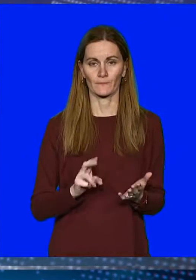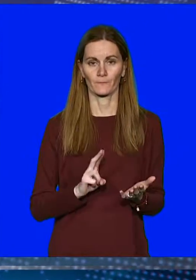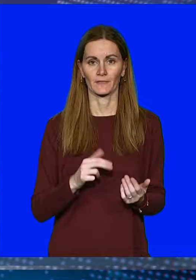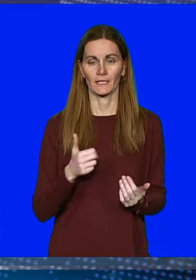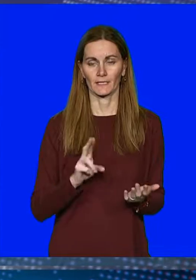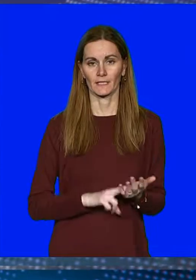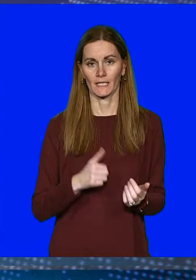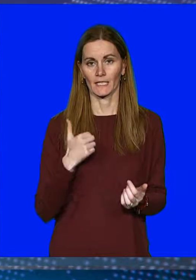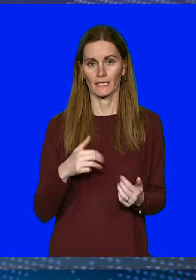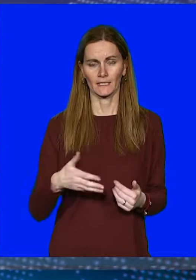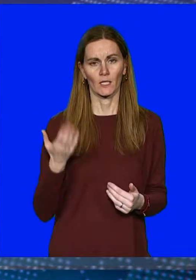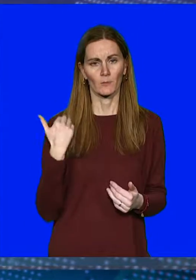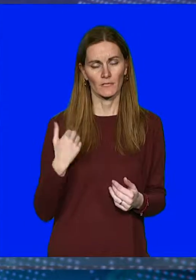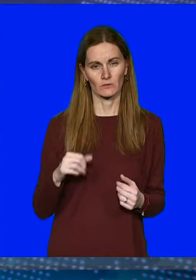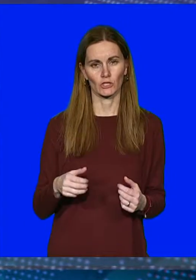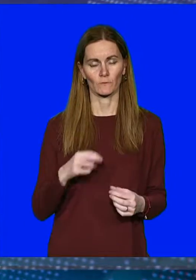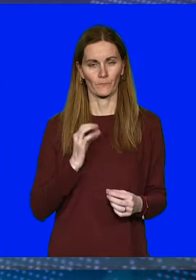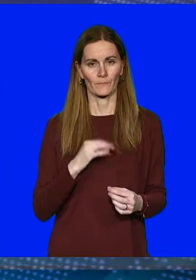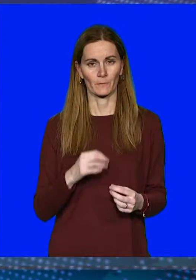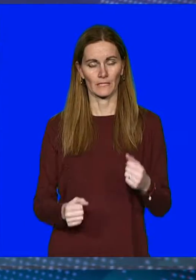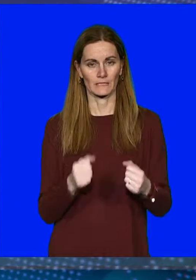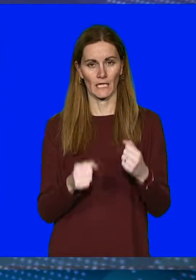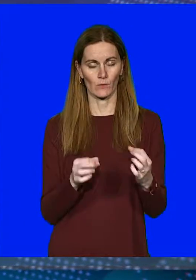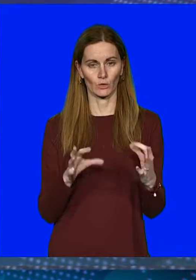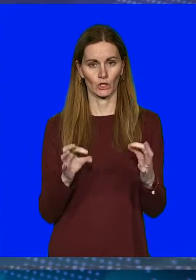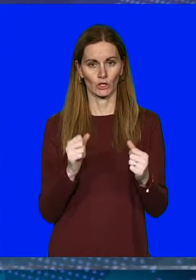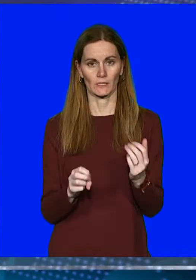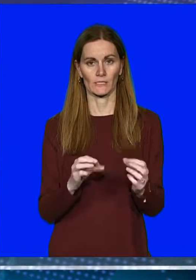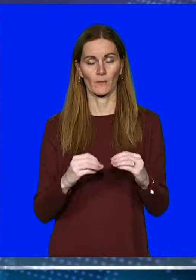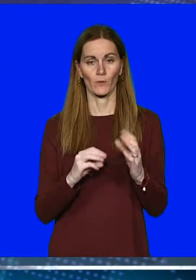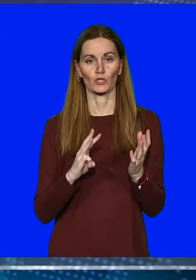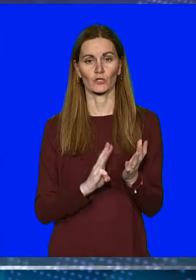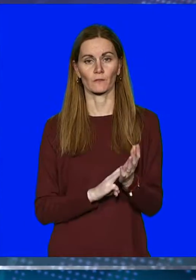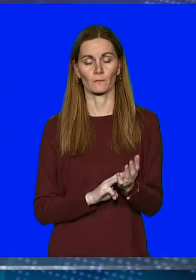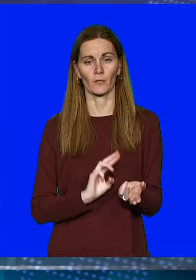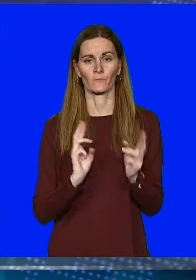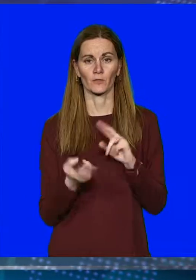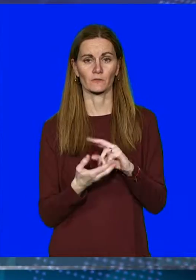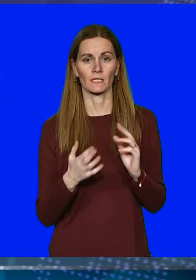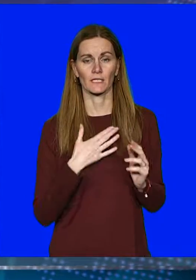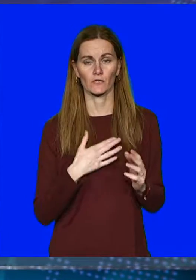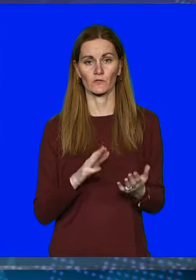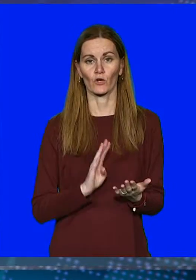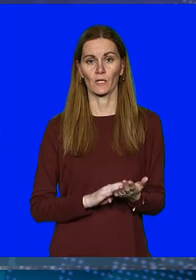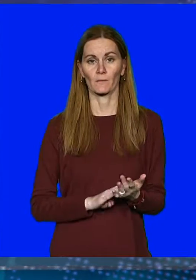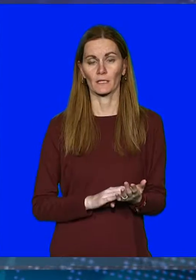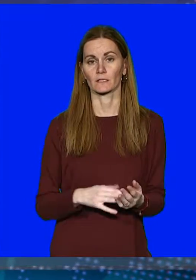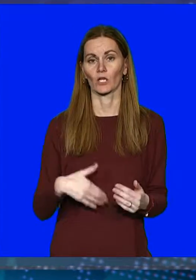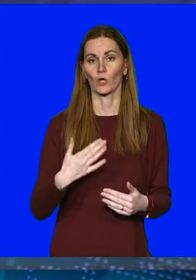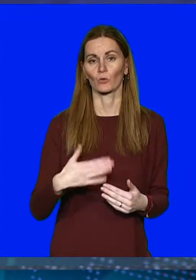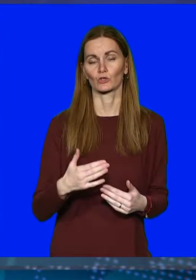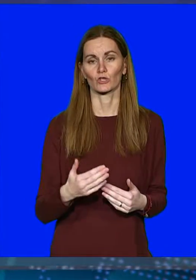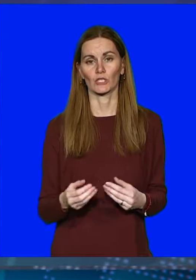Gostujući u emisiji Jedan na jedan, bivši predsjednik Udruženja obrtnika autotaksi prijevoznika Dubrovnik Božo Miletić osvrnuo se na svoj